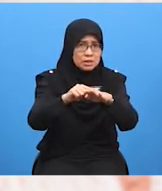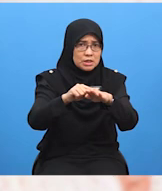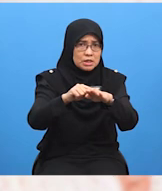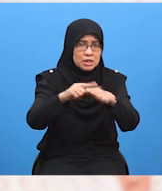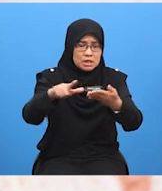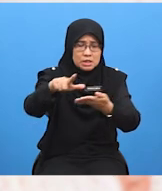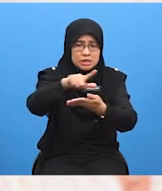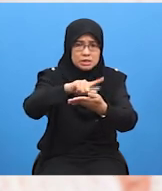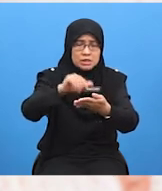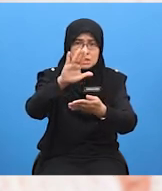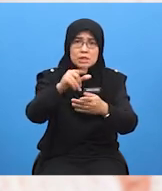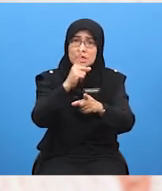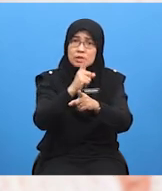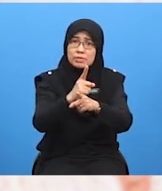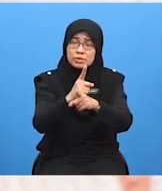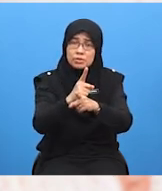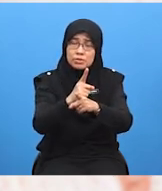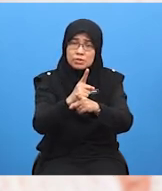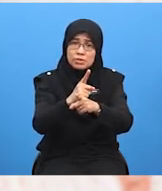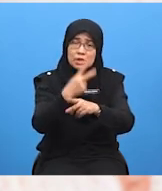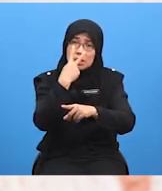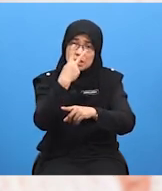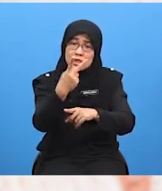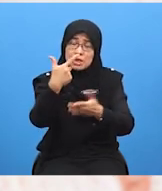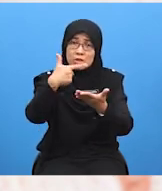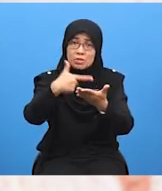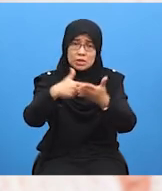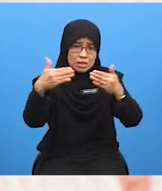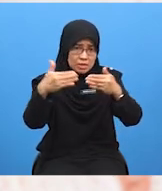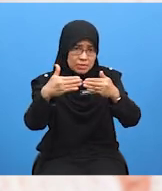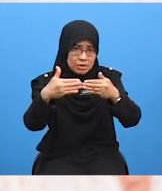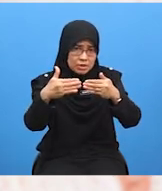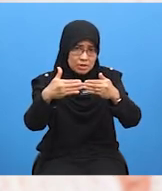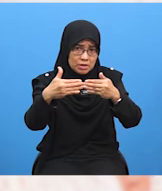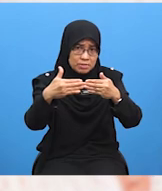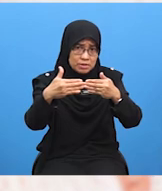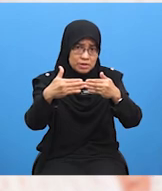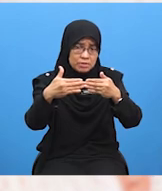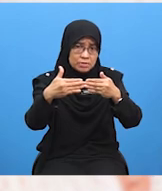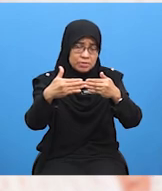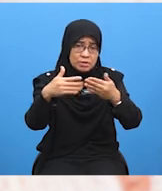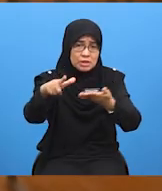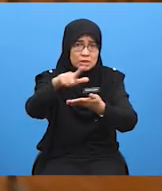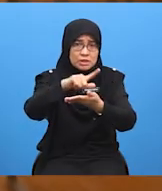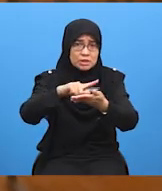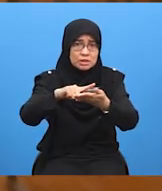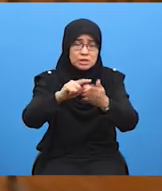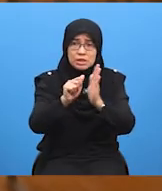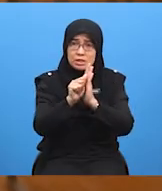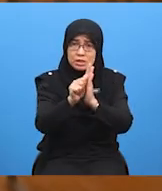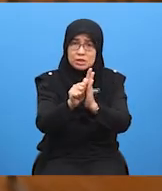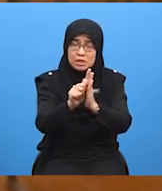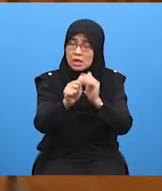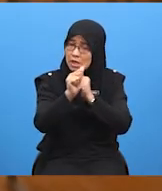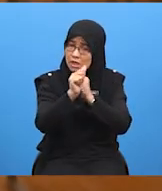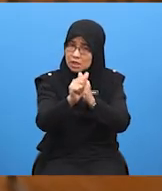pengawal. Semak penyambungan litar berdasarkan lakaran litar skematik. Jom kita